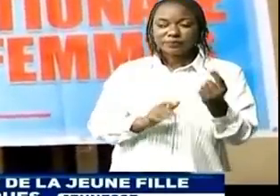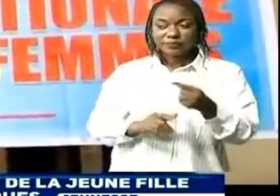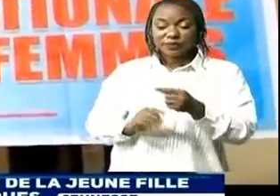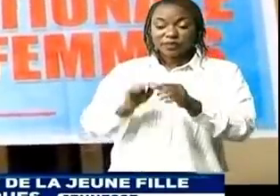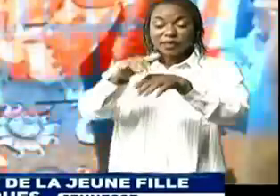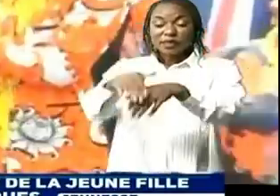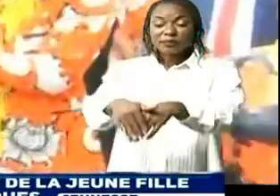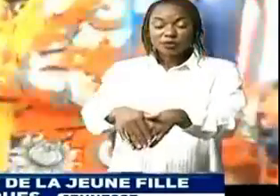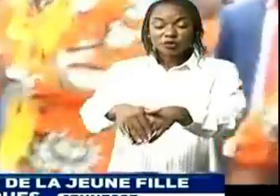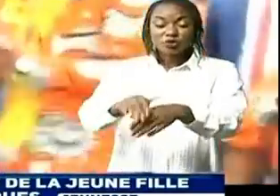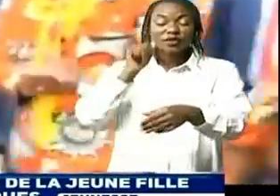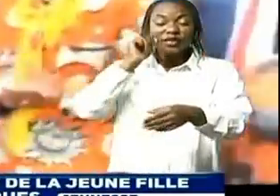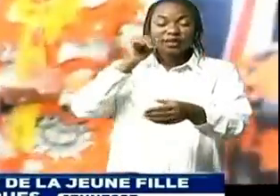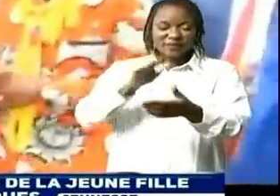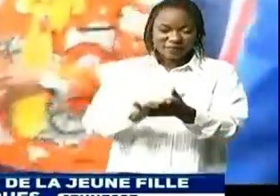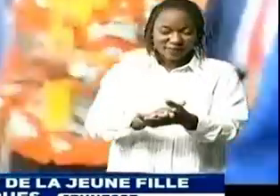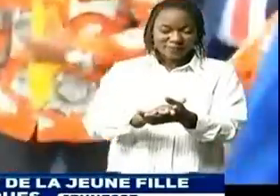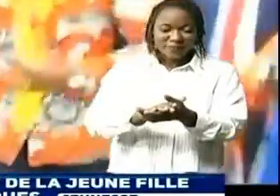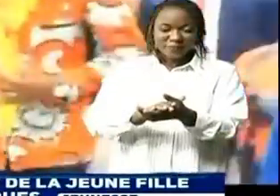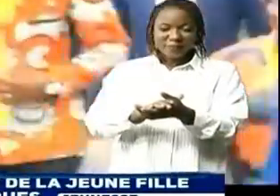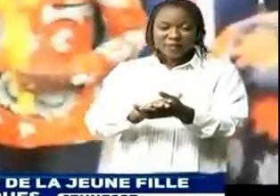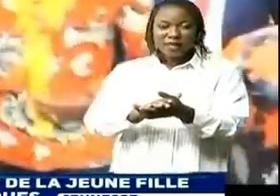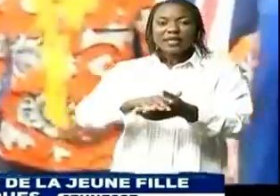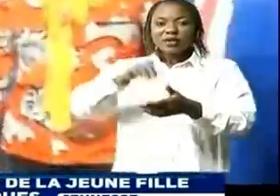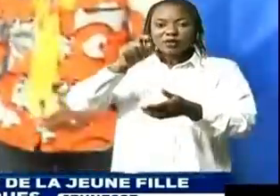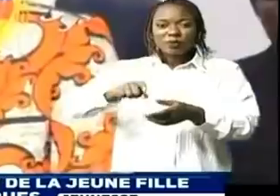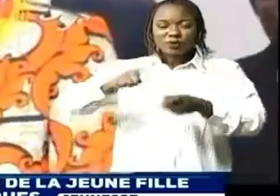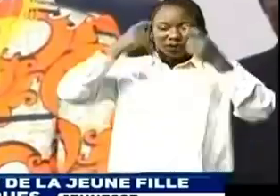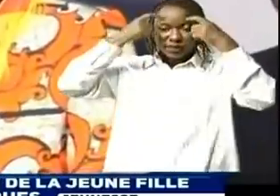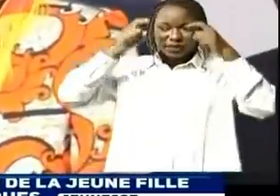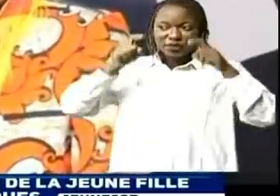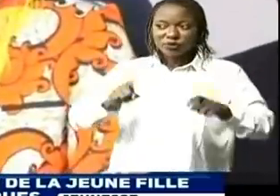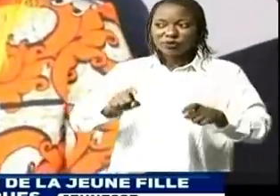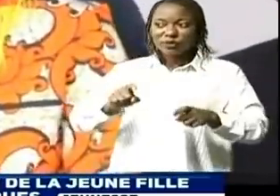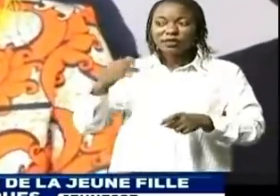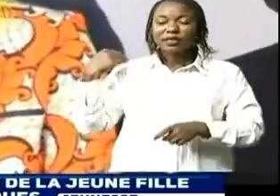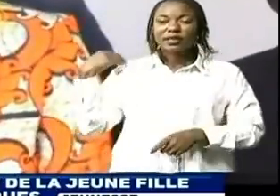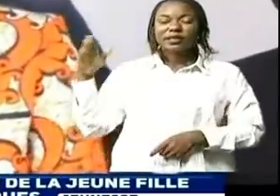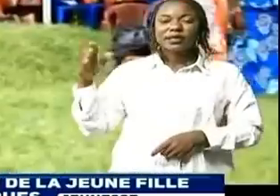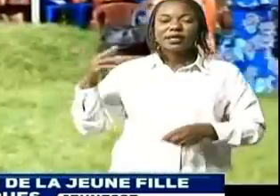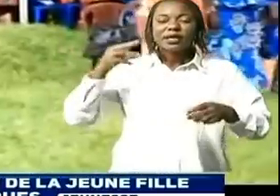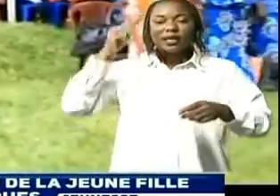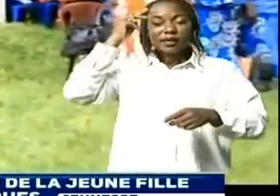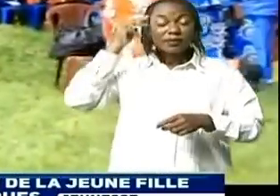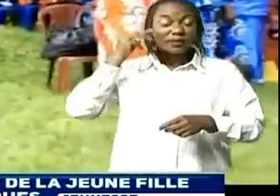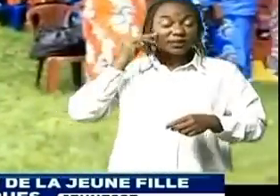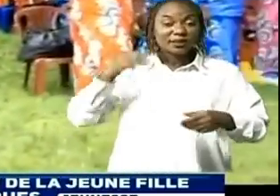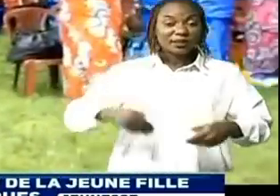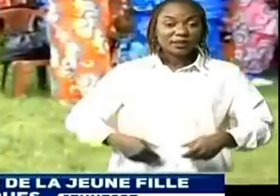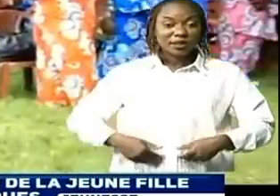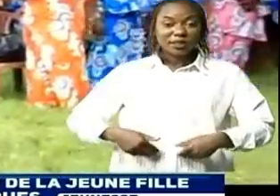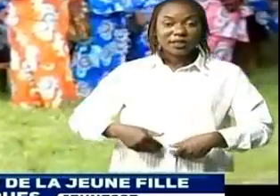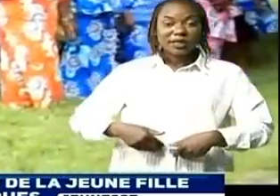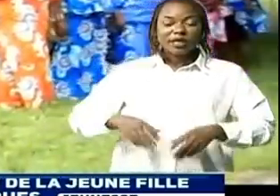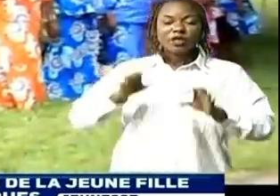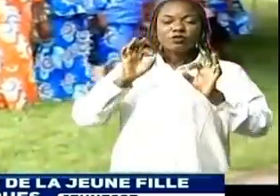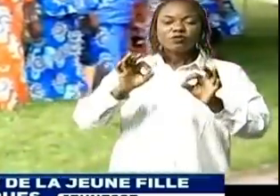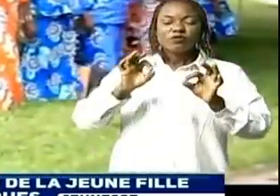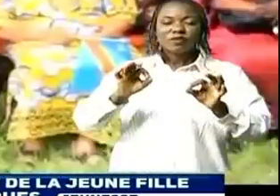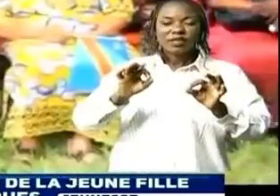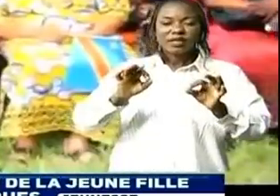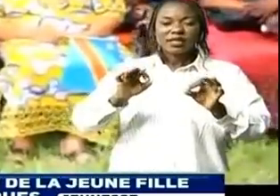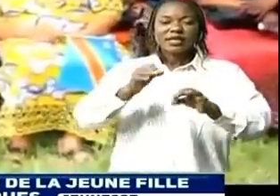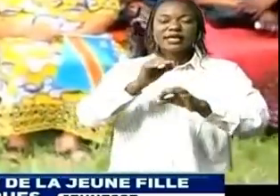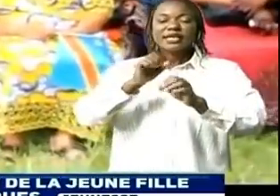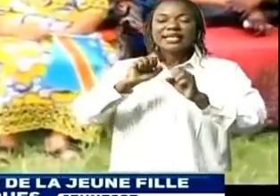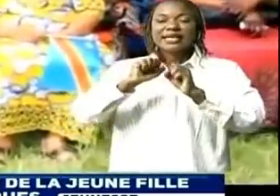L'implication de la femme dans les sphères de prise de décision de l'État, le ministère de la Jeunesse, Initiation à la Nouvelle Citoyenneté et Cohésion Nationale